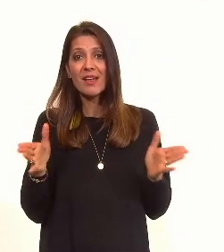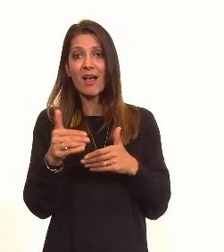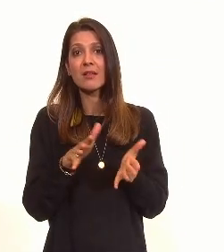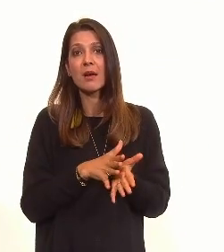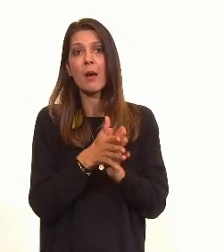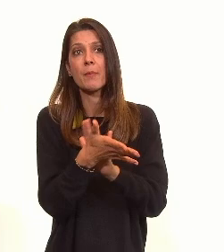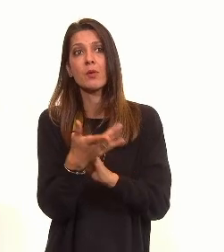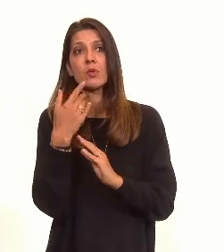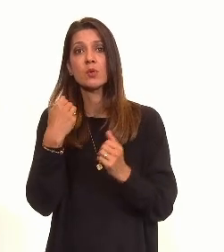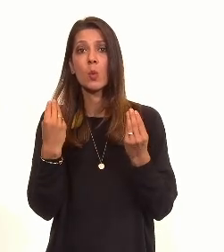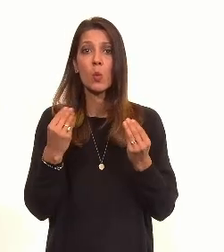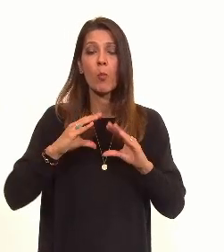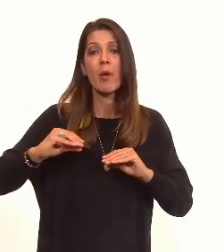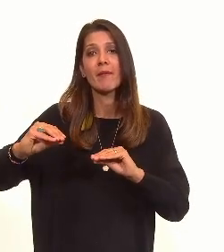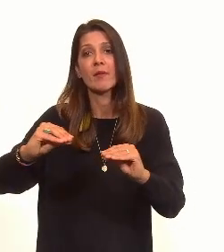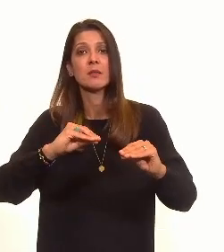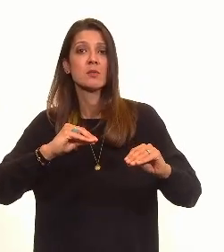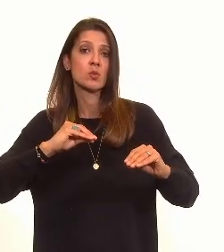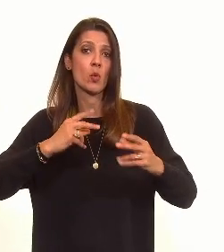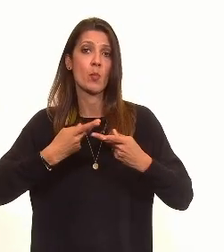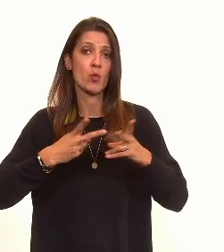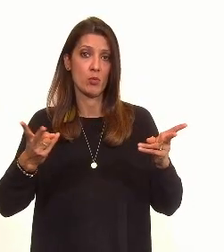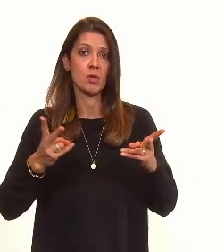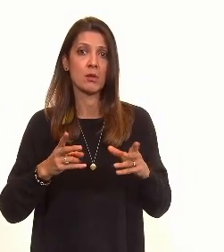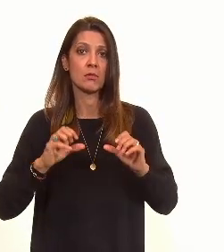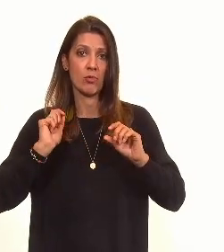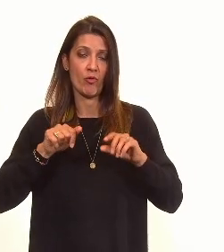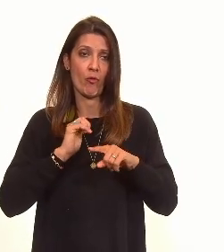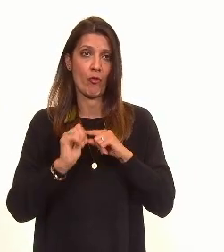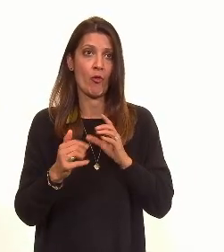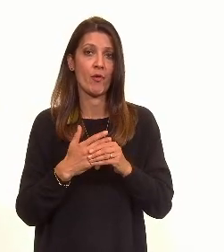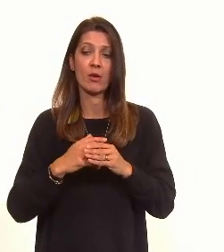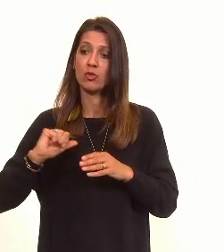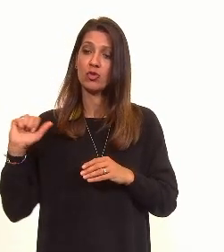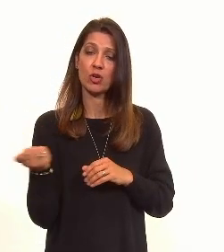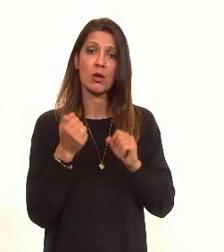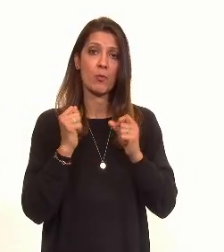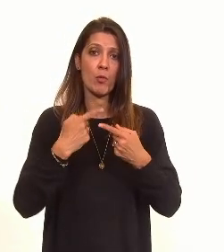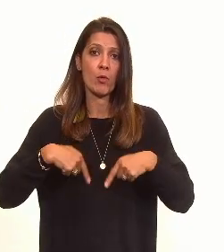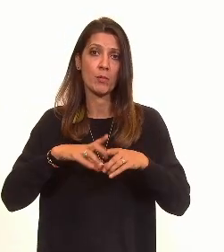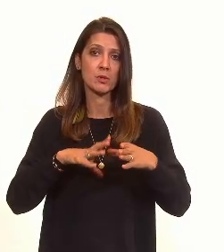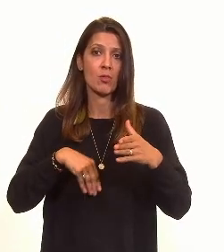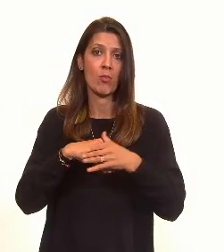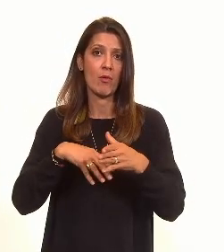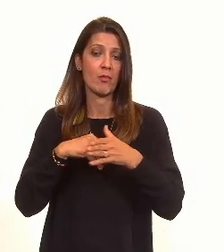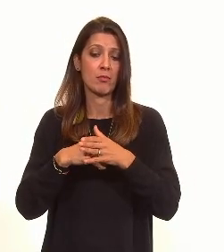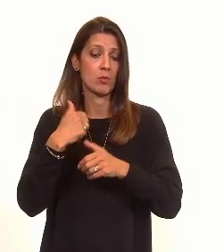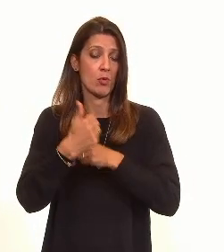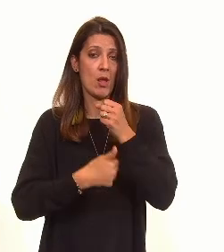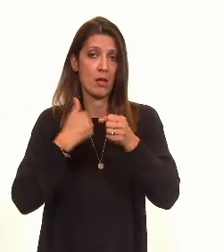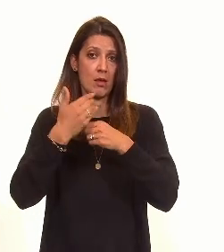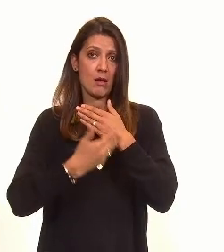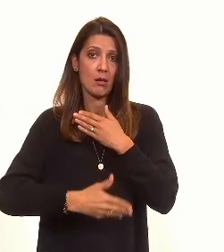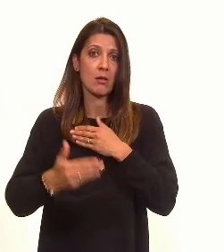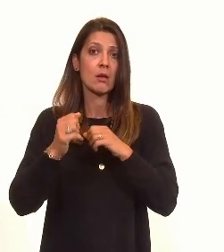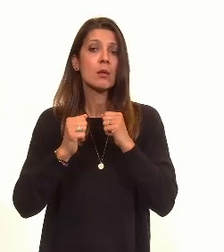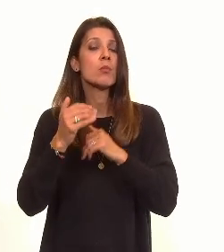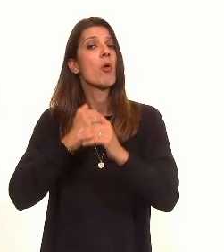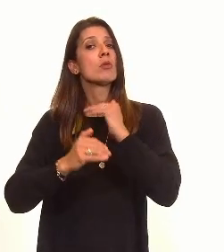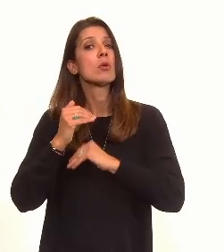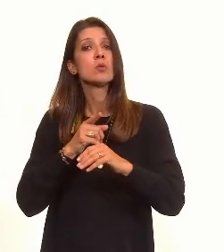les réponses à la question. Je choisis la réponse. Ici, je pense que la réponse est libre pour chacun et chacun d'entre